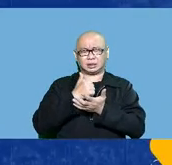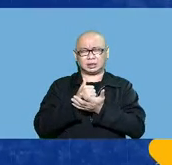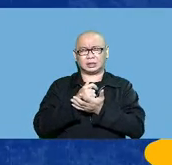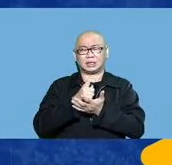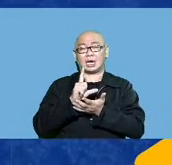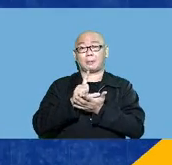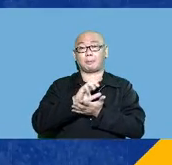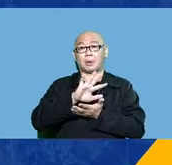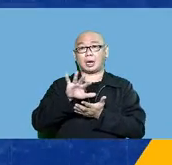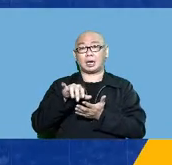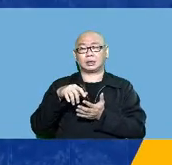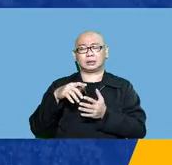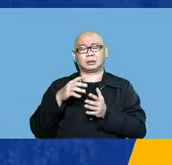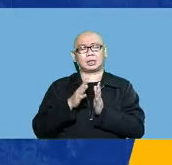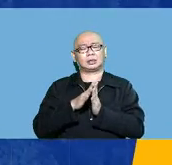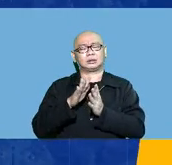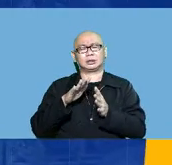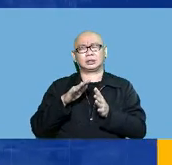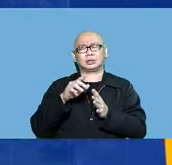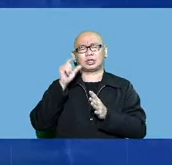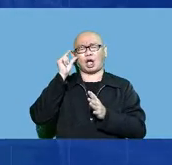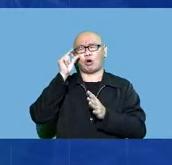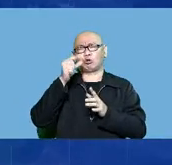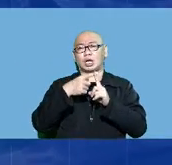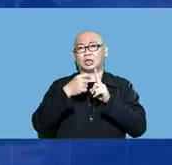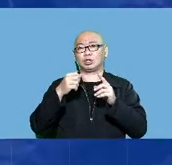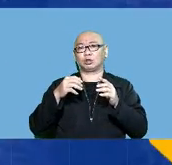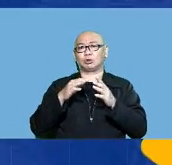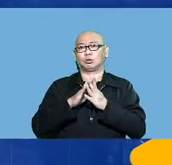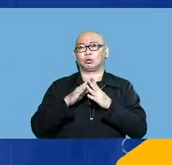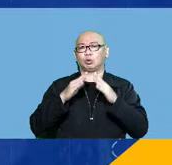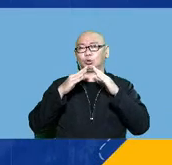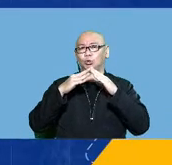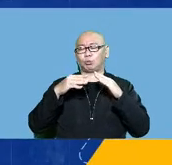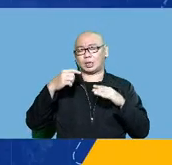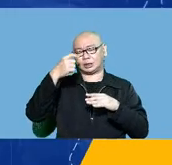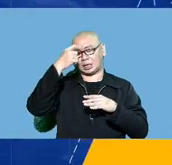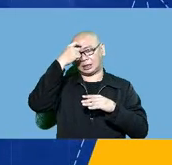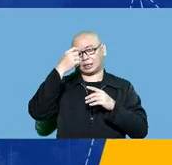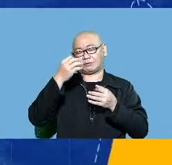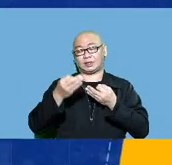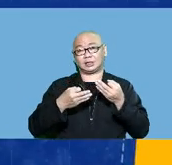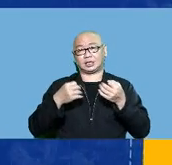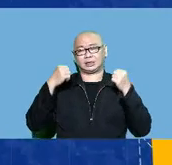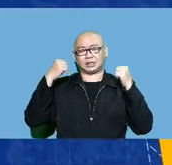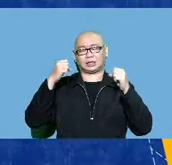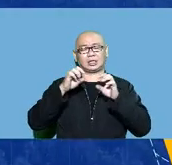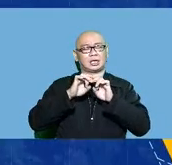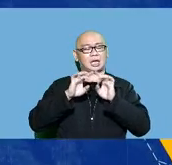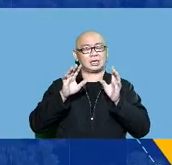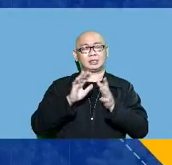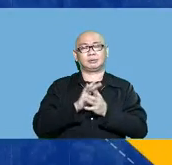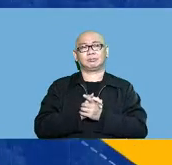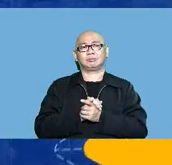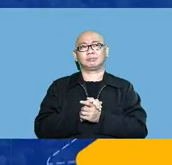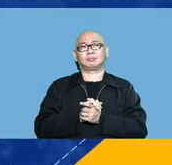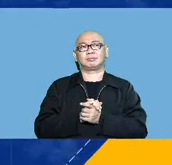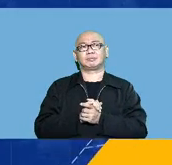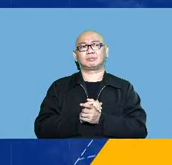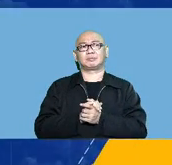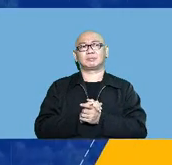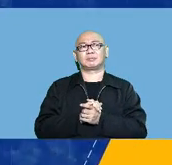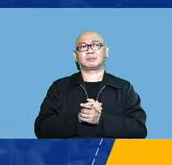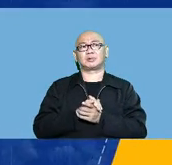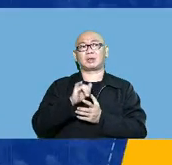di lapangan dan sering jauh dari rumah sakit atau fasilitas kesehatan lainnya. Resusitasi jantung paru yang